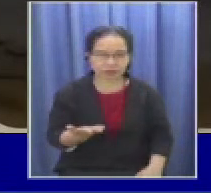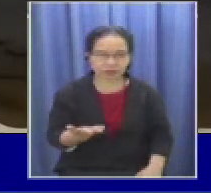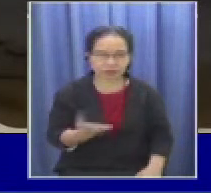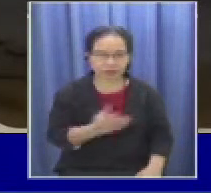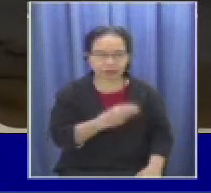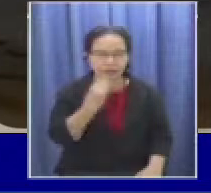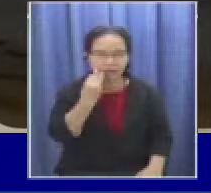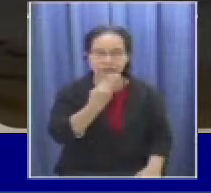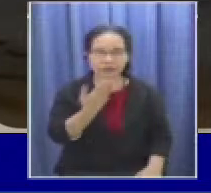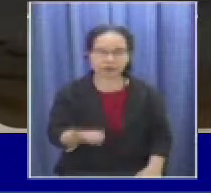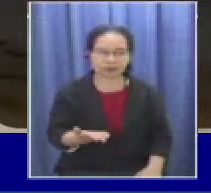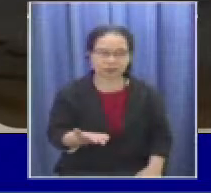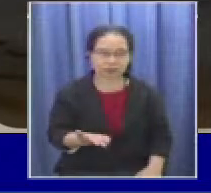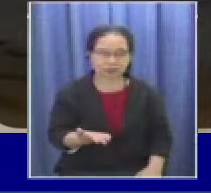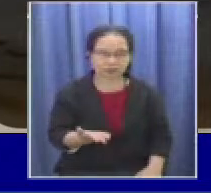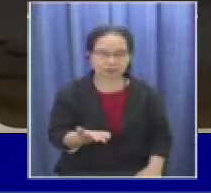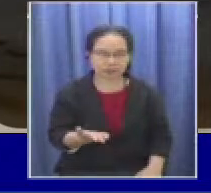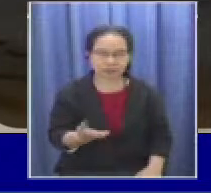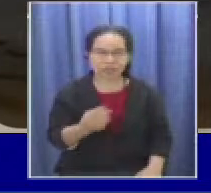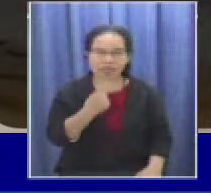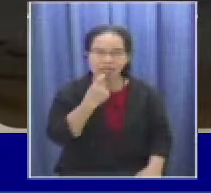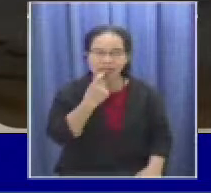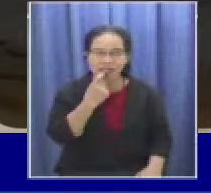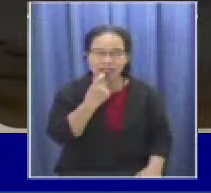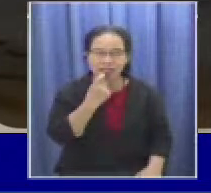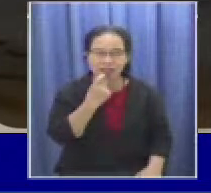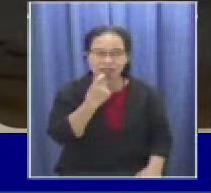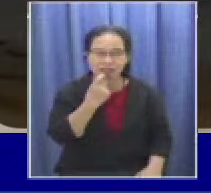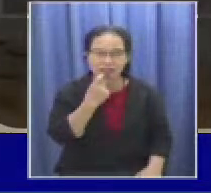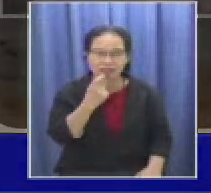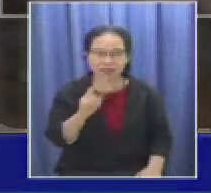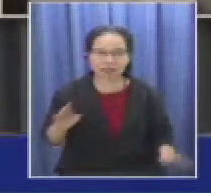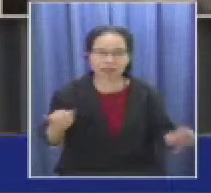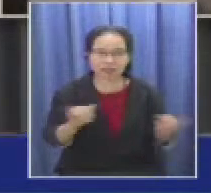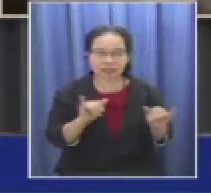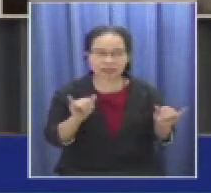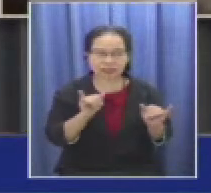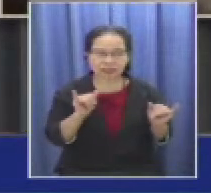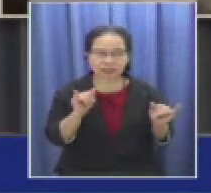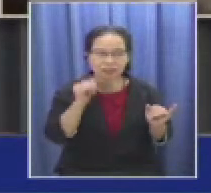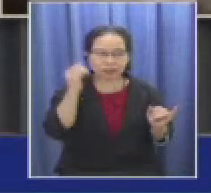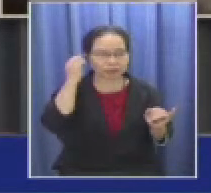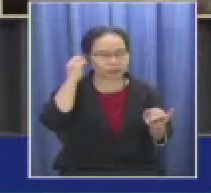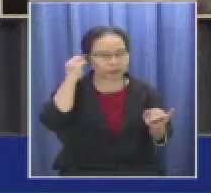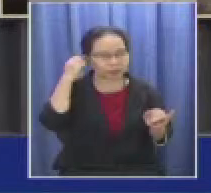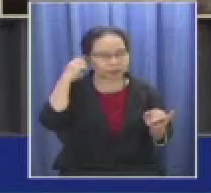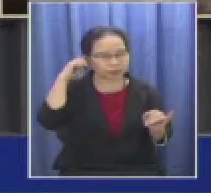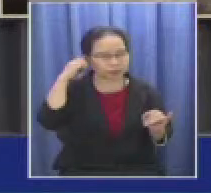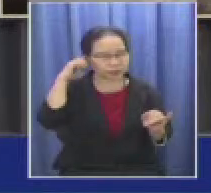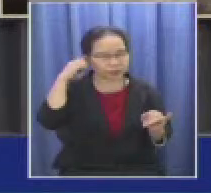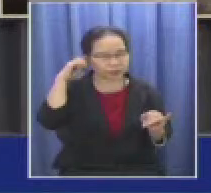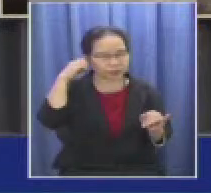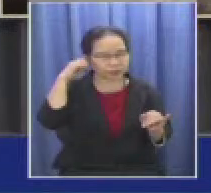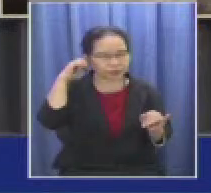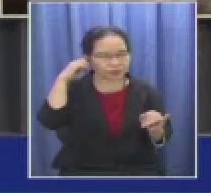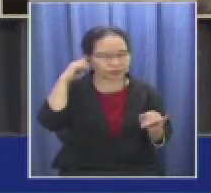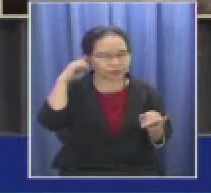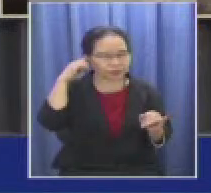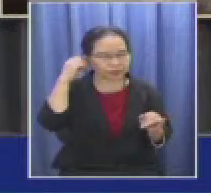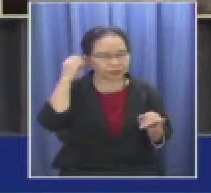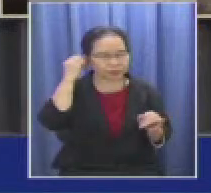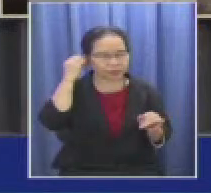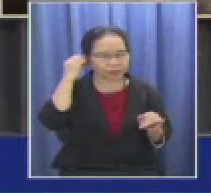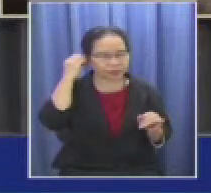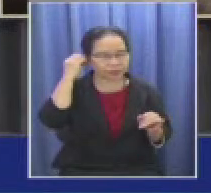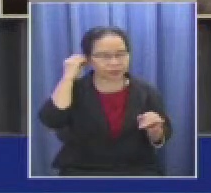no marketing tumi se wo mpaebɔ no kan ma Nyankopɔn tie yenum sa abɔ ne nkitinkiti tumi ma Nyankopɔn kra ntie mpaebɔ so wo Nyankopɔn